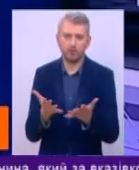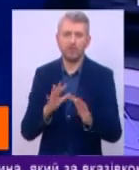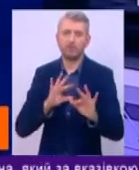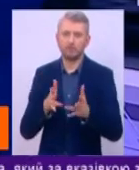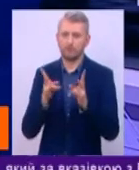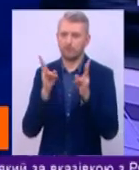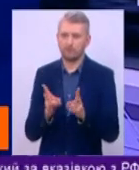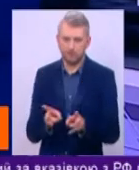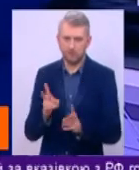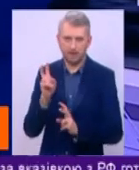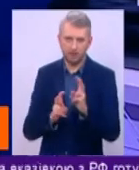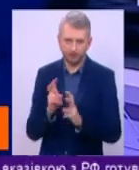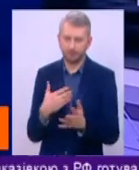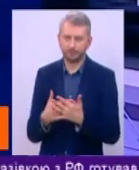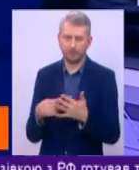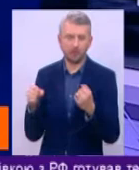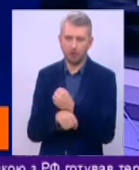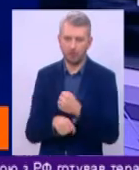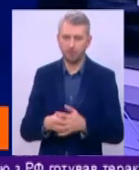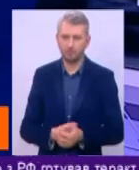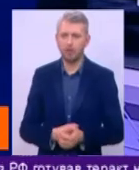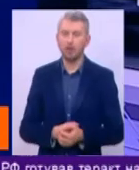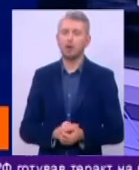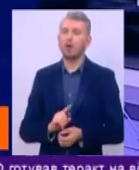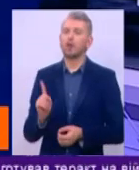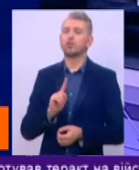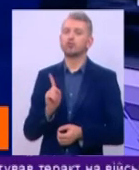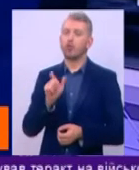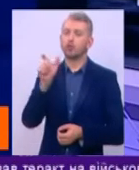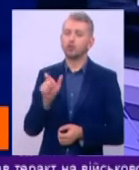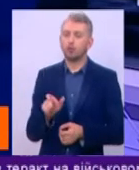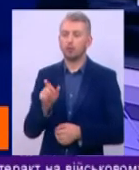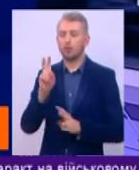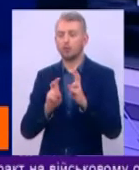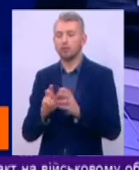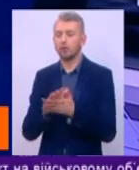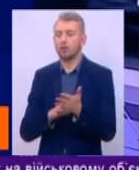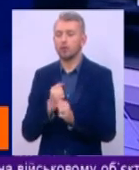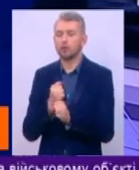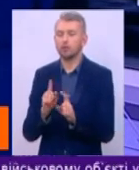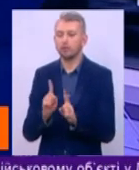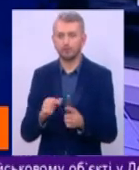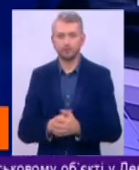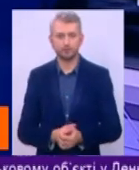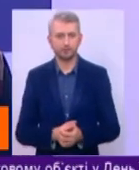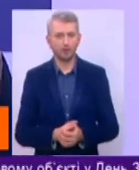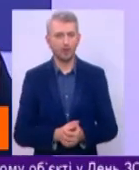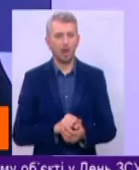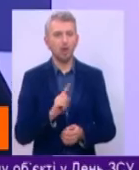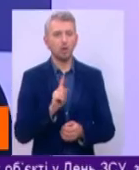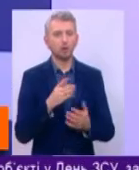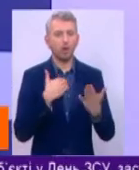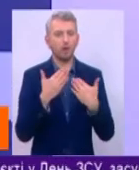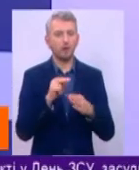Відбувся нещасний випадок на виробництві, травма. Так. Що людина, підприємство робить далі? Прошу, будь ласка. Ну, что